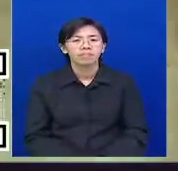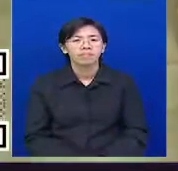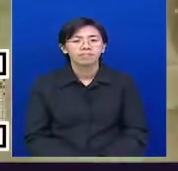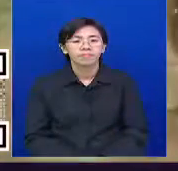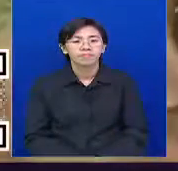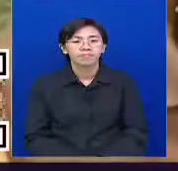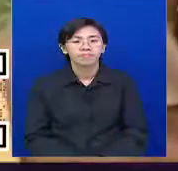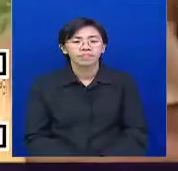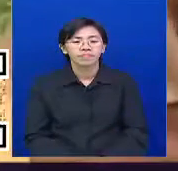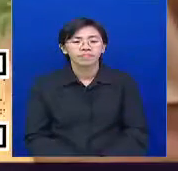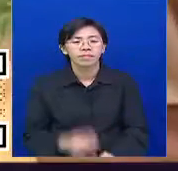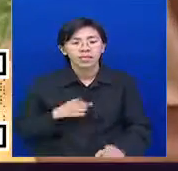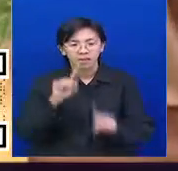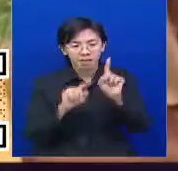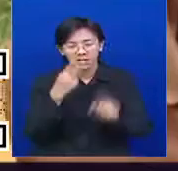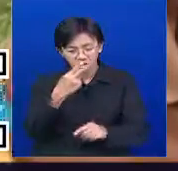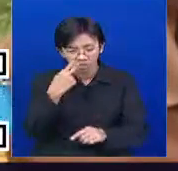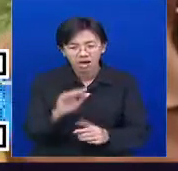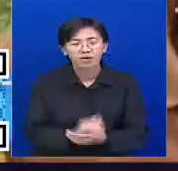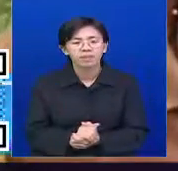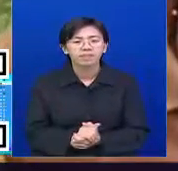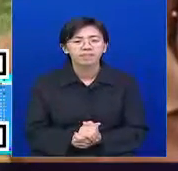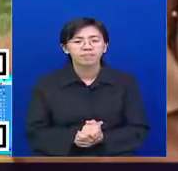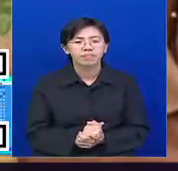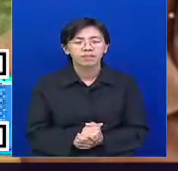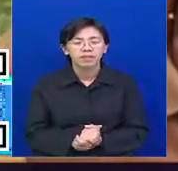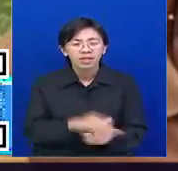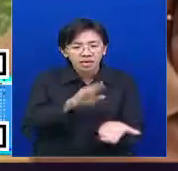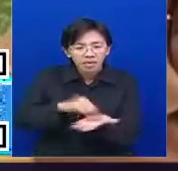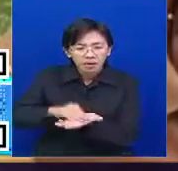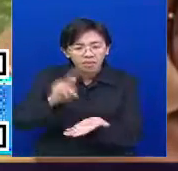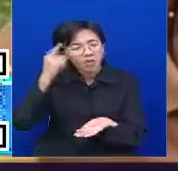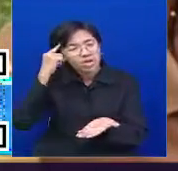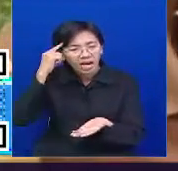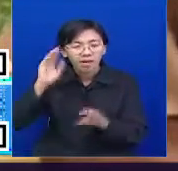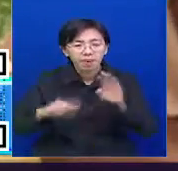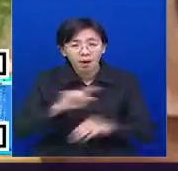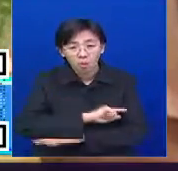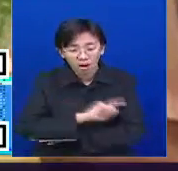ดังนั้นเราประเมินแล้วว่าได้ข้อมูลเบื้องต้นว่าประมาณวันละ